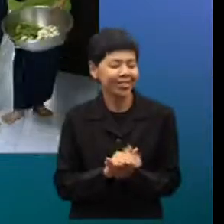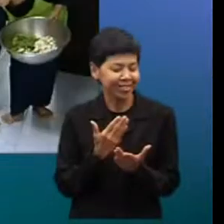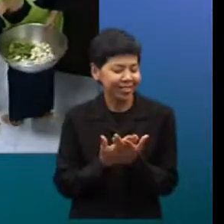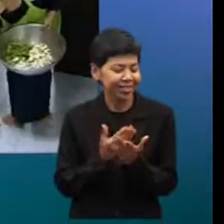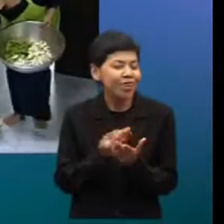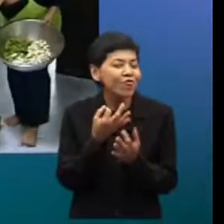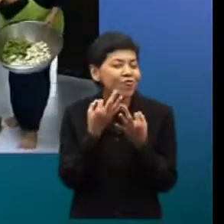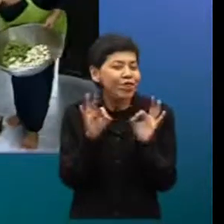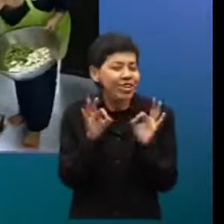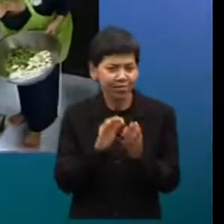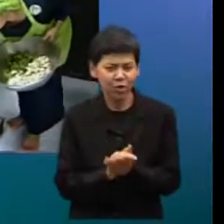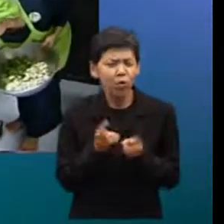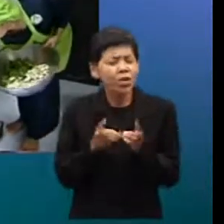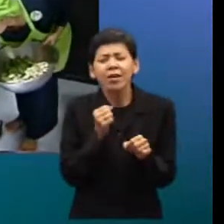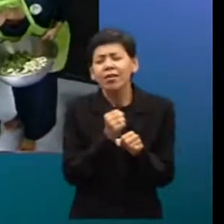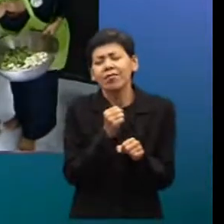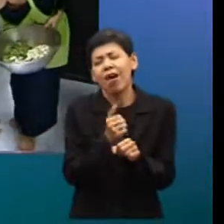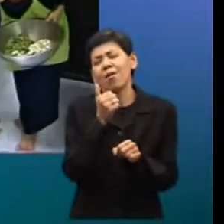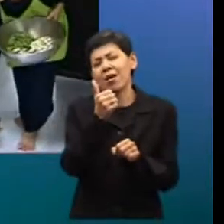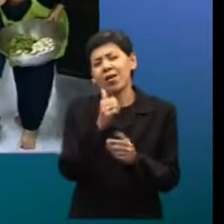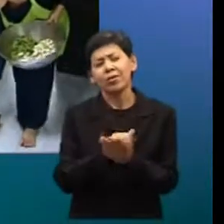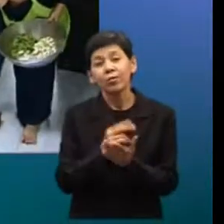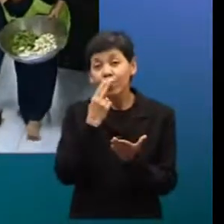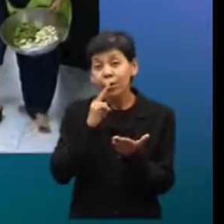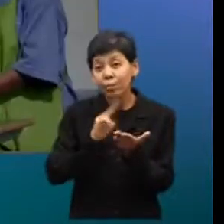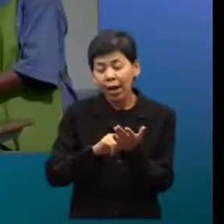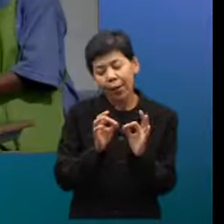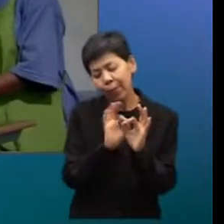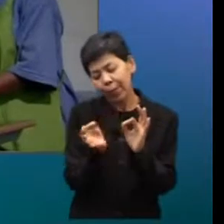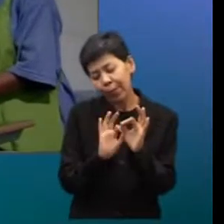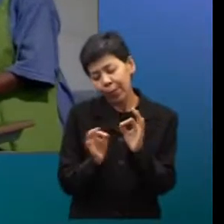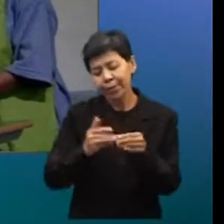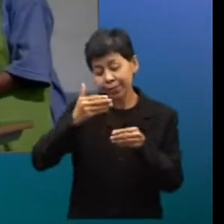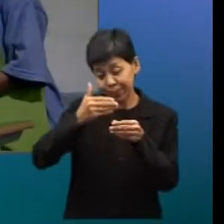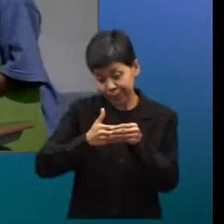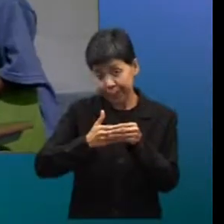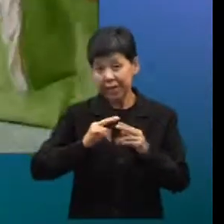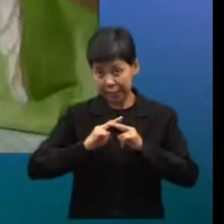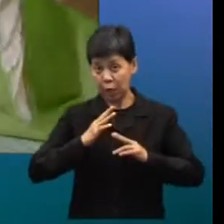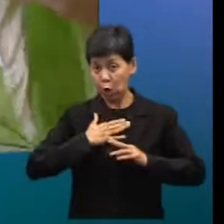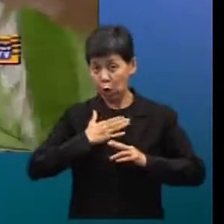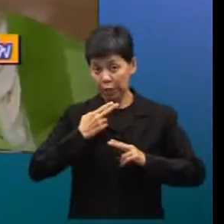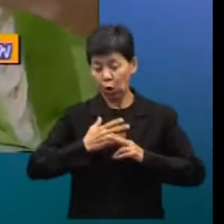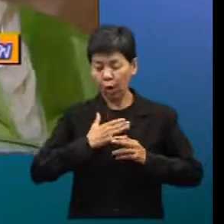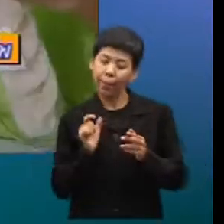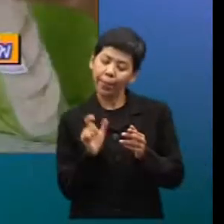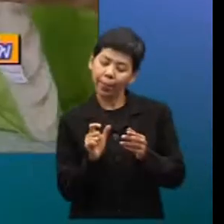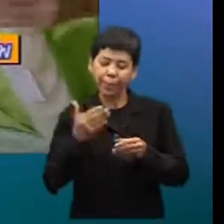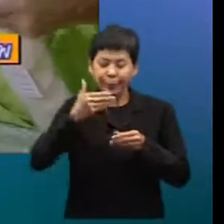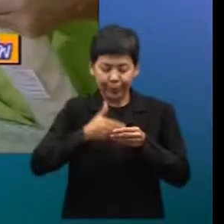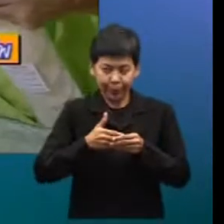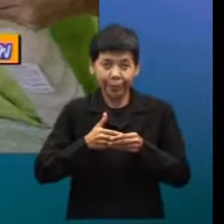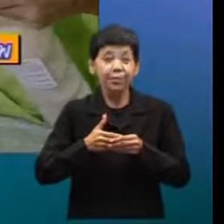ตังค์วิธีการก็ง่ายๆเพียงเขียนจดหมายพร้อมกับสอดซองเปล่าติดสแตมป์จ่าหน้าซองถึงตัวท่านเ